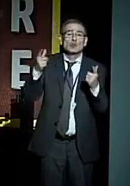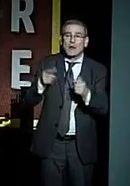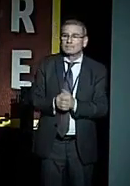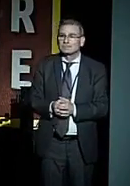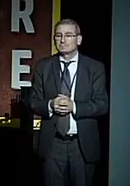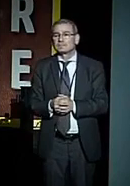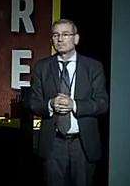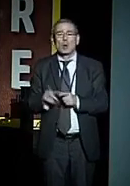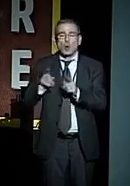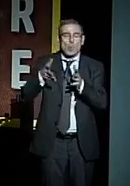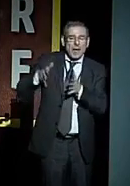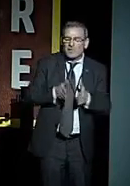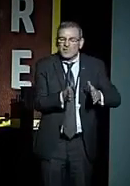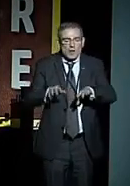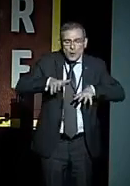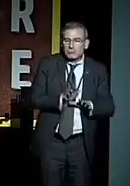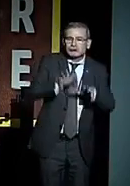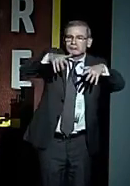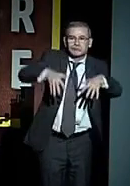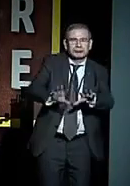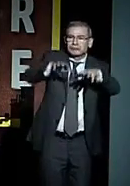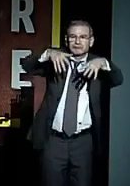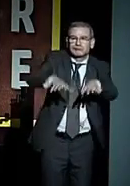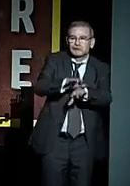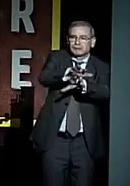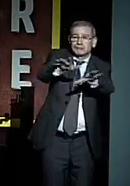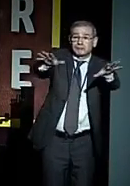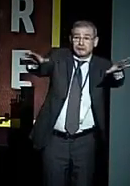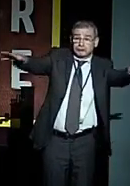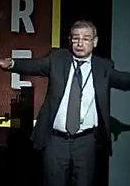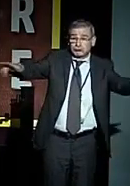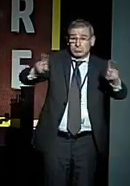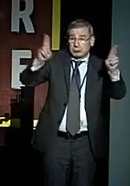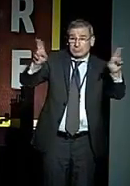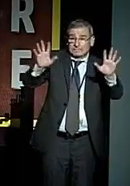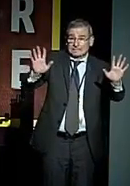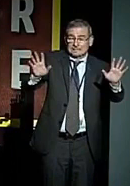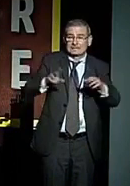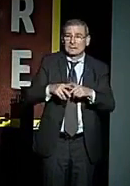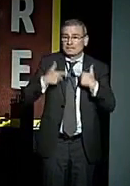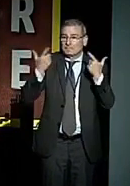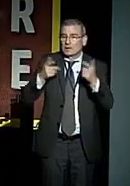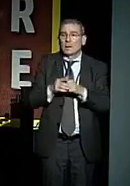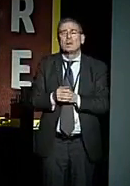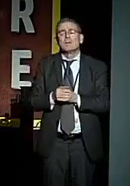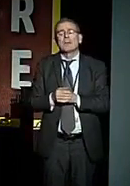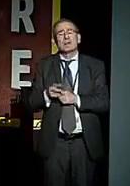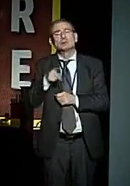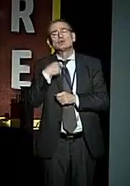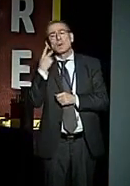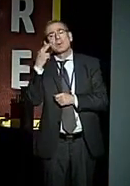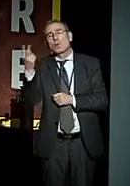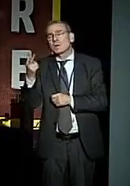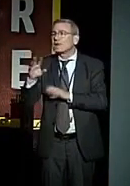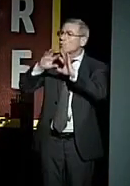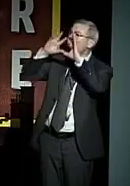un fiume in piena che poteva avere effetti drammatici, e in fondo noi abbiamo guardato alle cose del mondo un po' così,